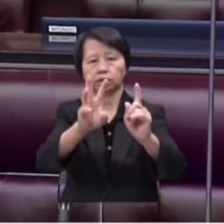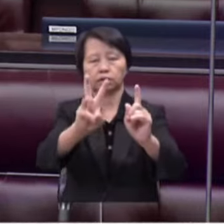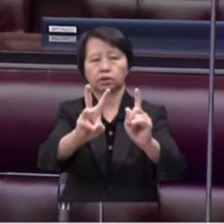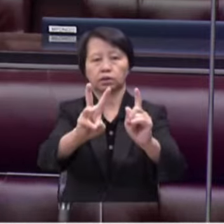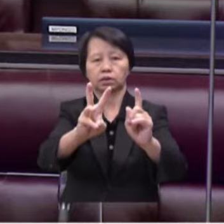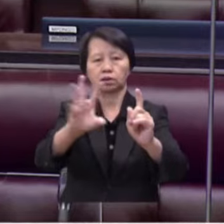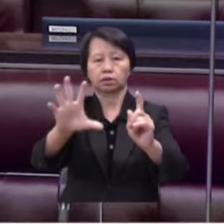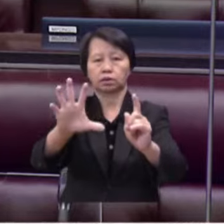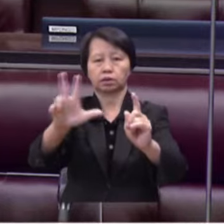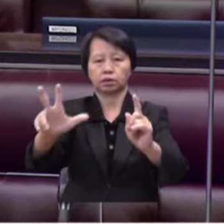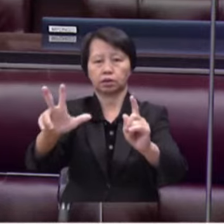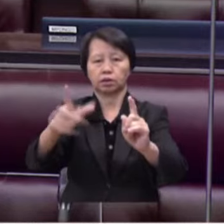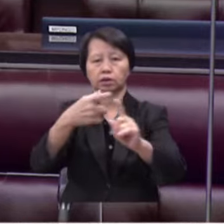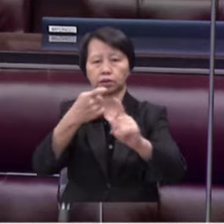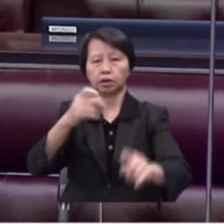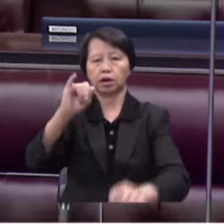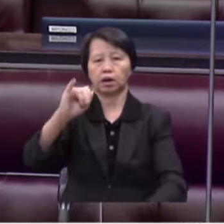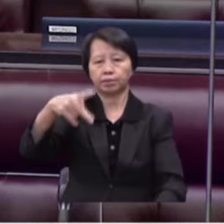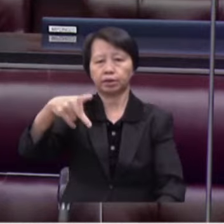1653